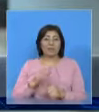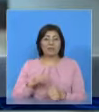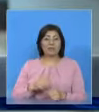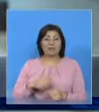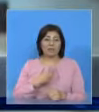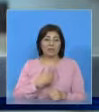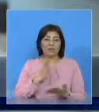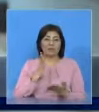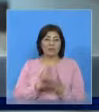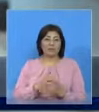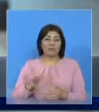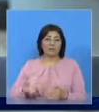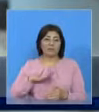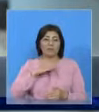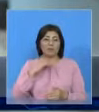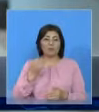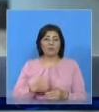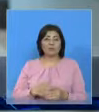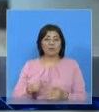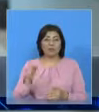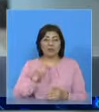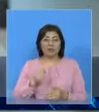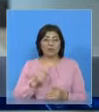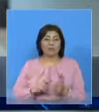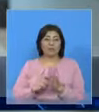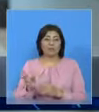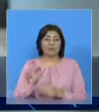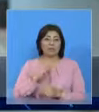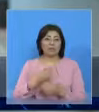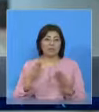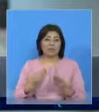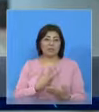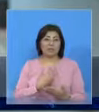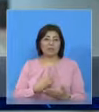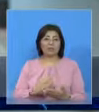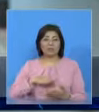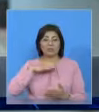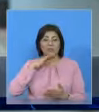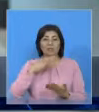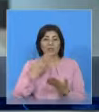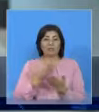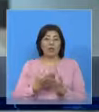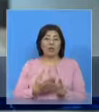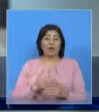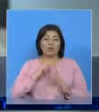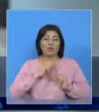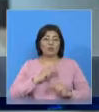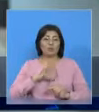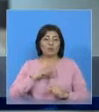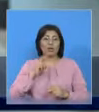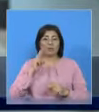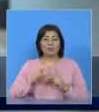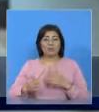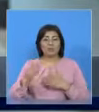бар. Тұрғындардың көбі шілде айының соңы мен тамызда келді. Дегенмен қазірде екпе алушылар жеткілікті. Негізінен жұмыс уақыты аяқталған соң